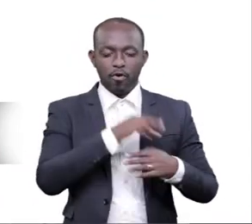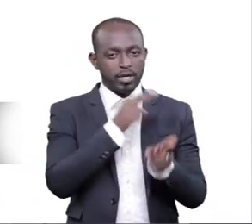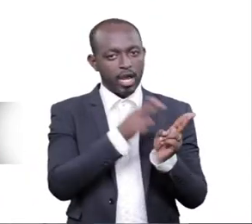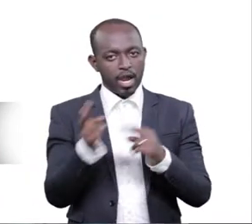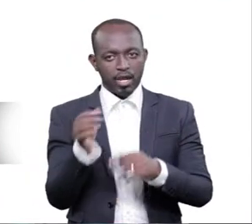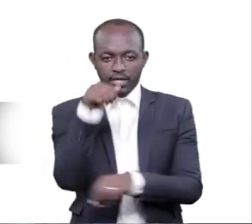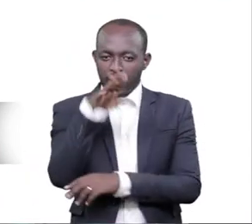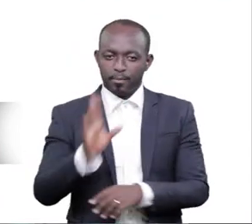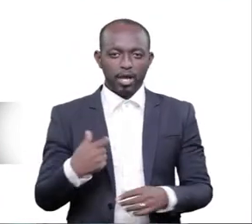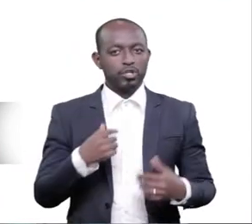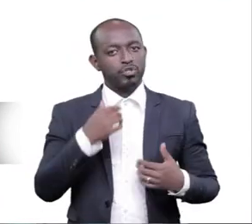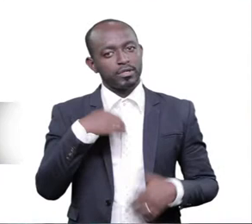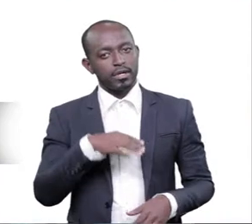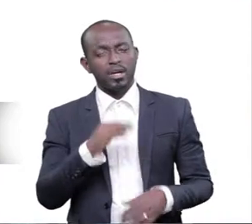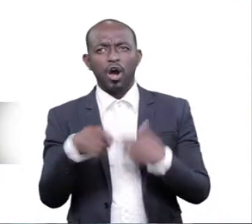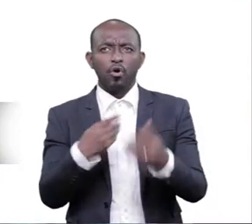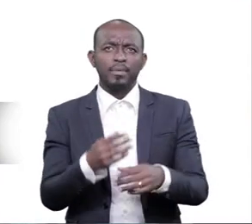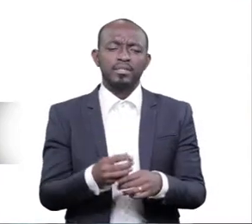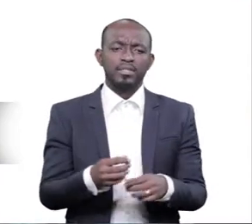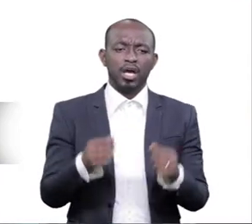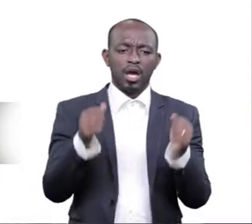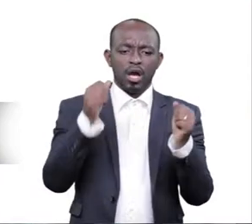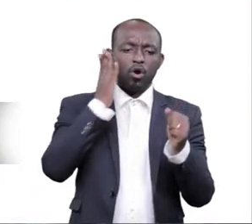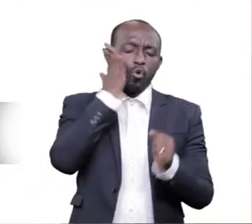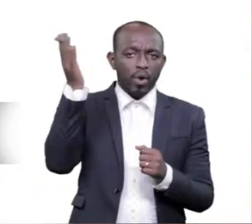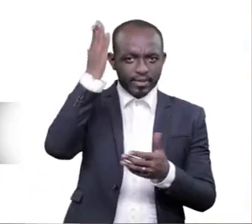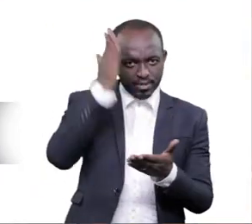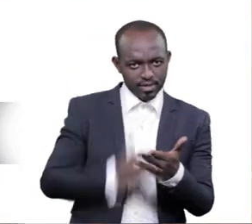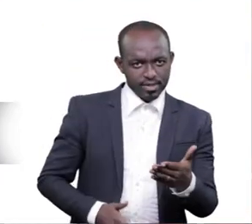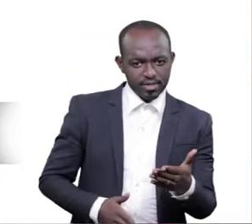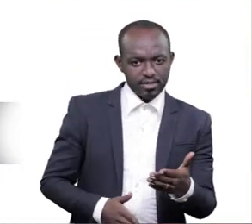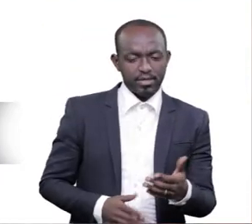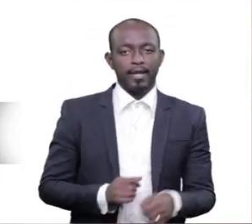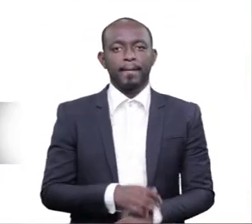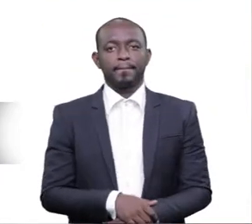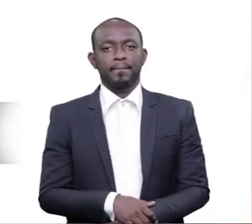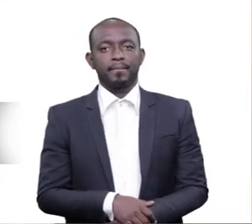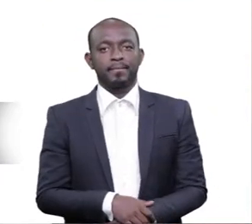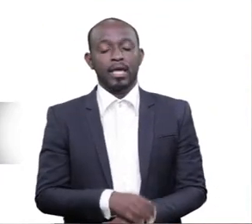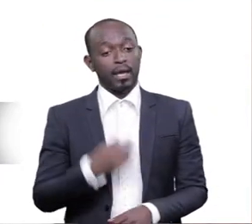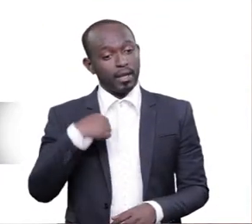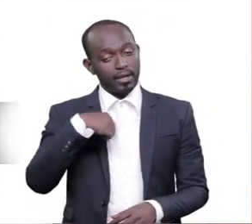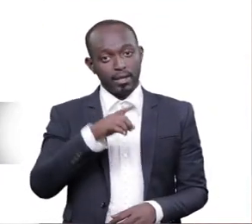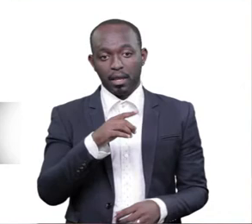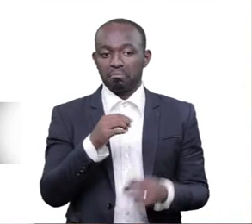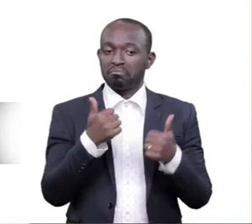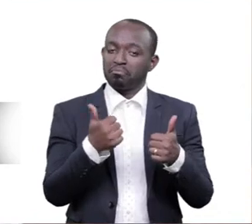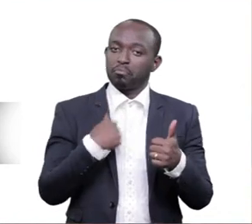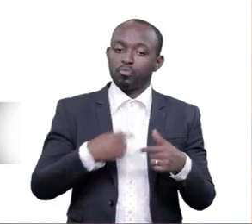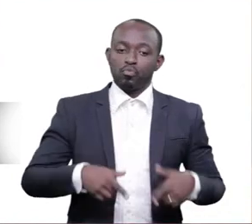koresheje ikizamini cy'ukwezi n'igice kiriya kijya I Kigali ikizamini cyaje ari kizima umwana ari